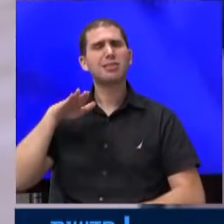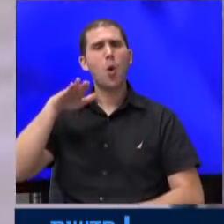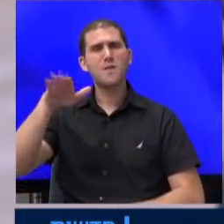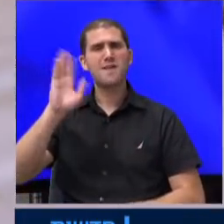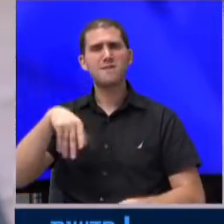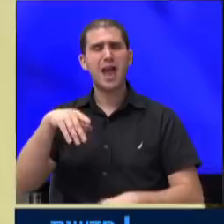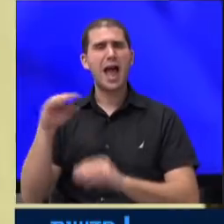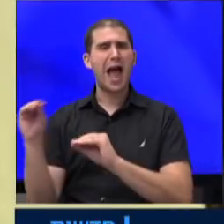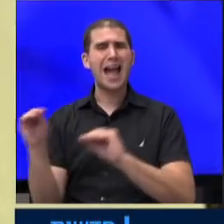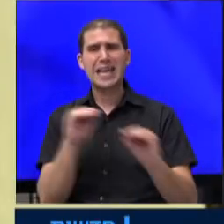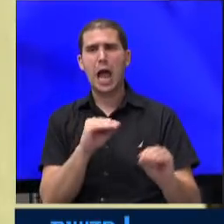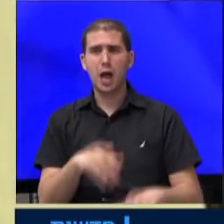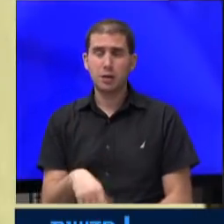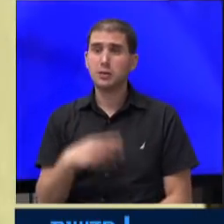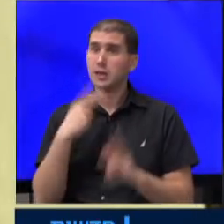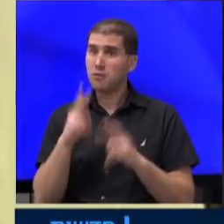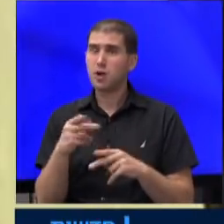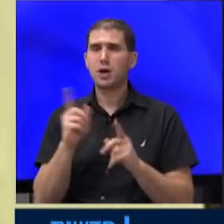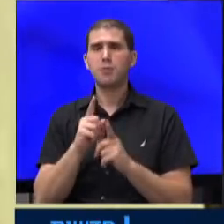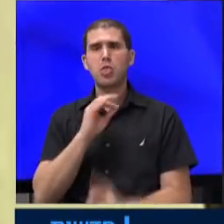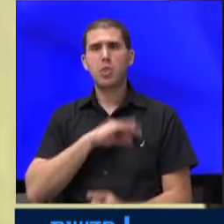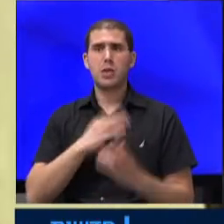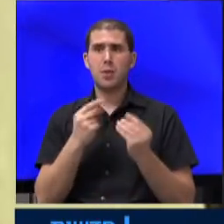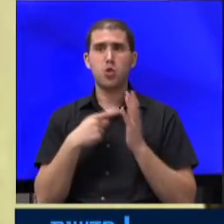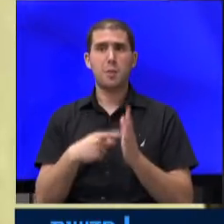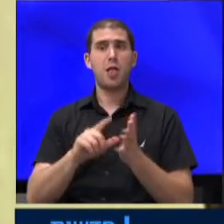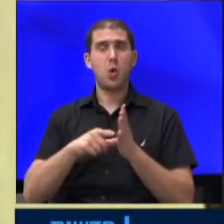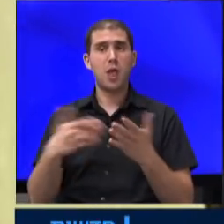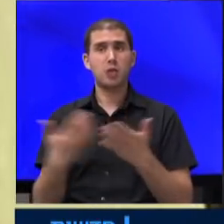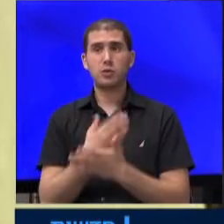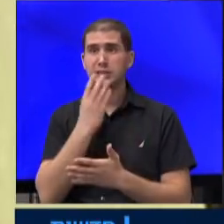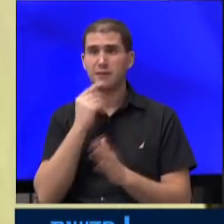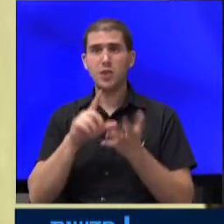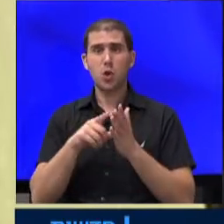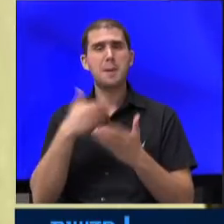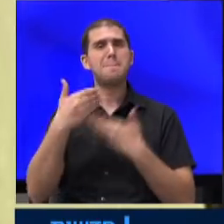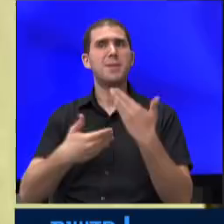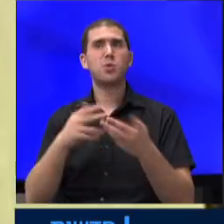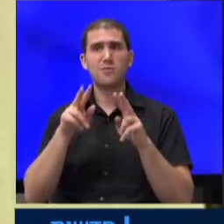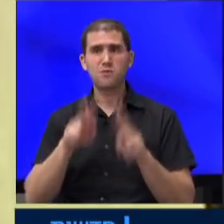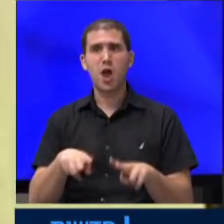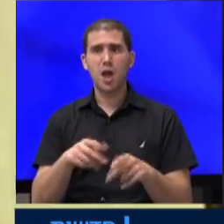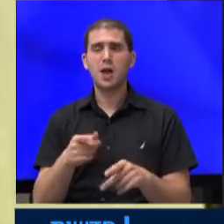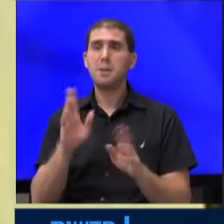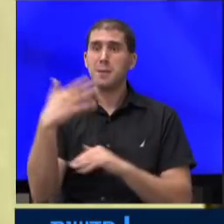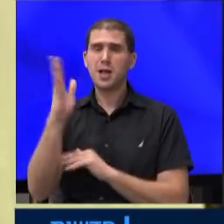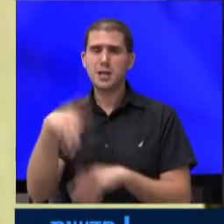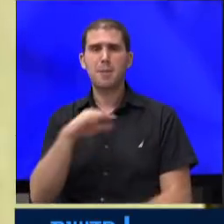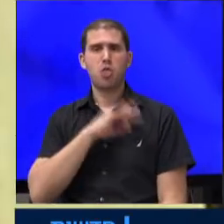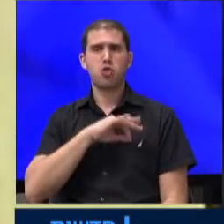منها مثلا في نقل التكنولوجيا الزراعيه والتكنولوجيات المتقدمه سنستفيد منها كدوله